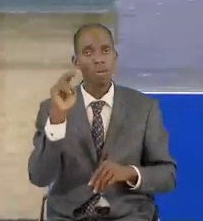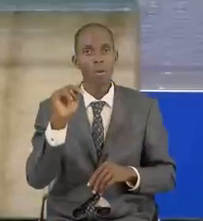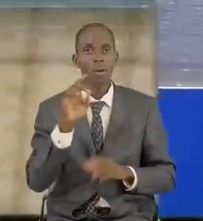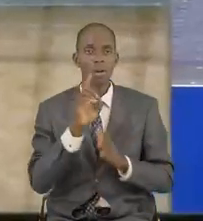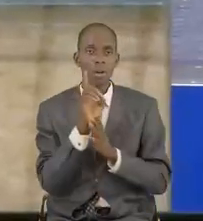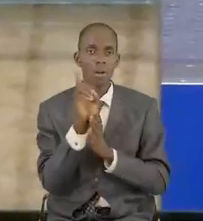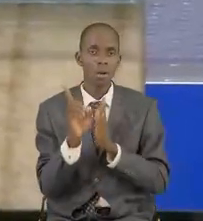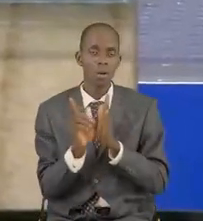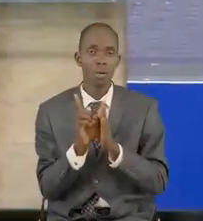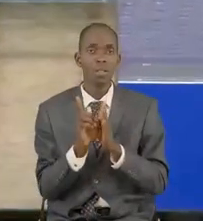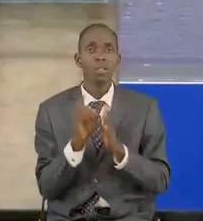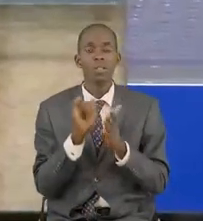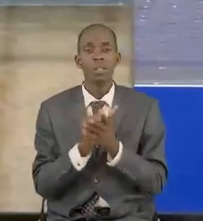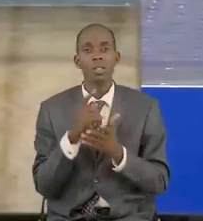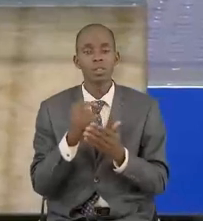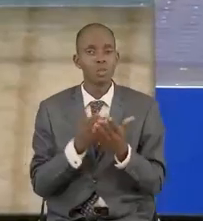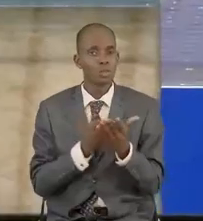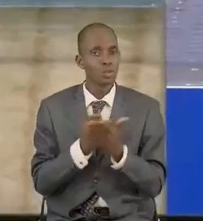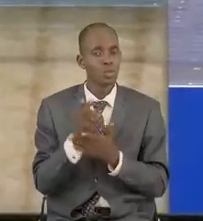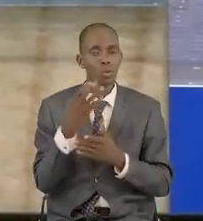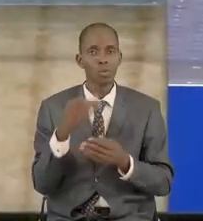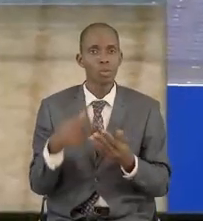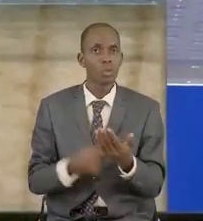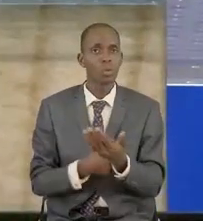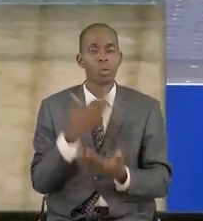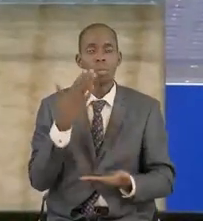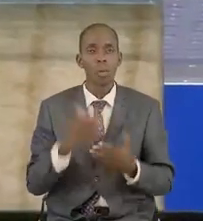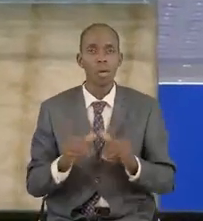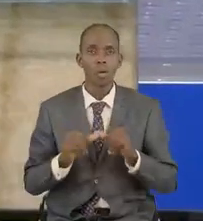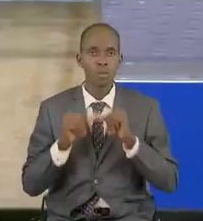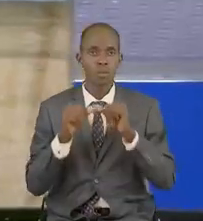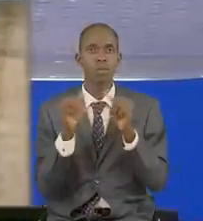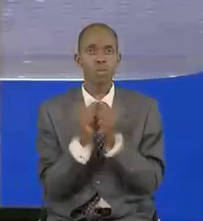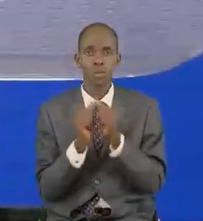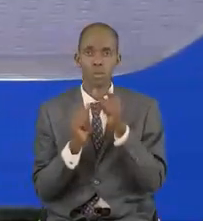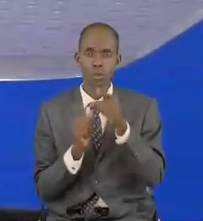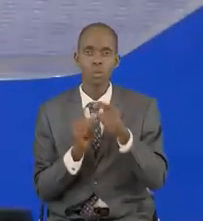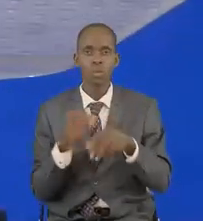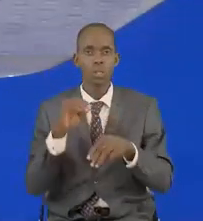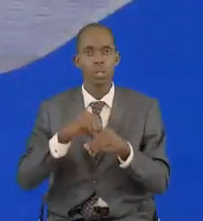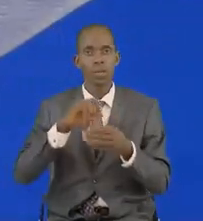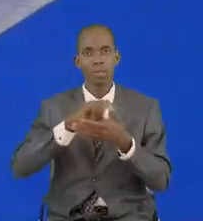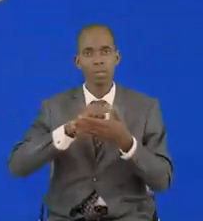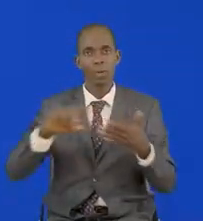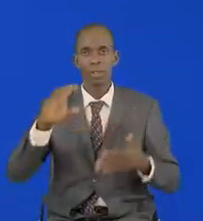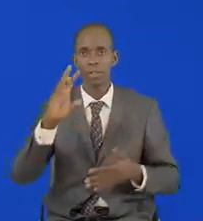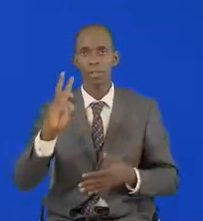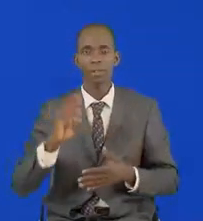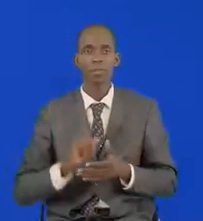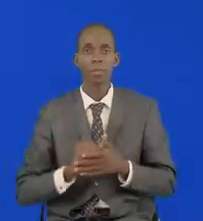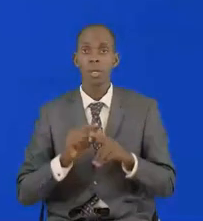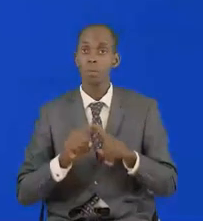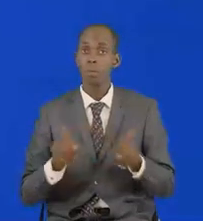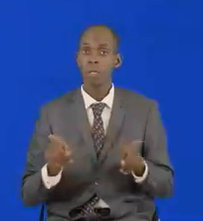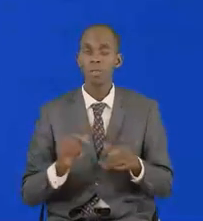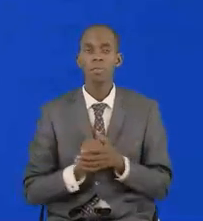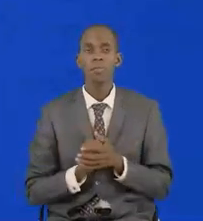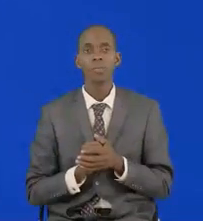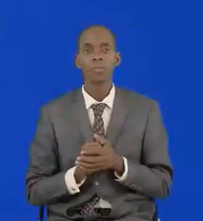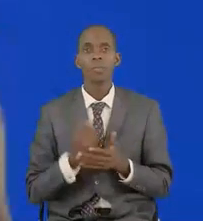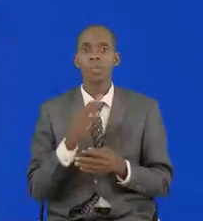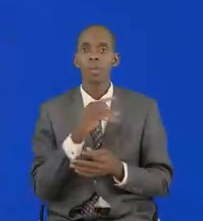leur exigence afin que la vérité de l'Évangile fut maintenu parmi vous versez